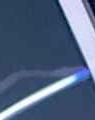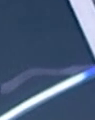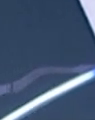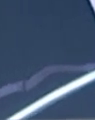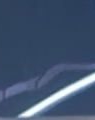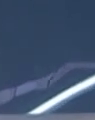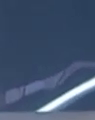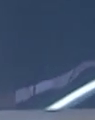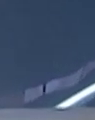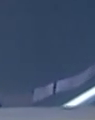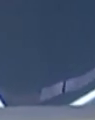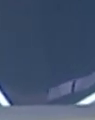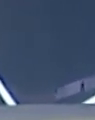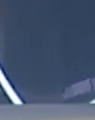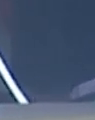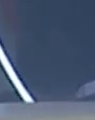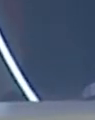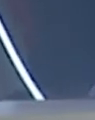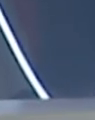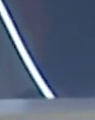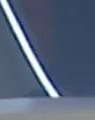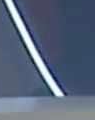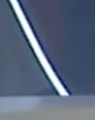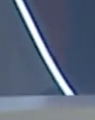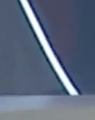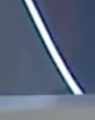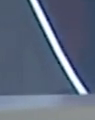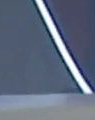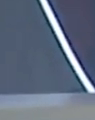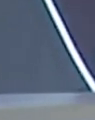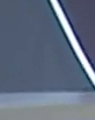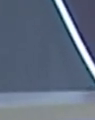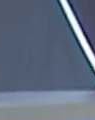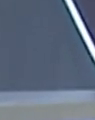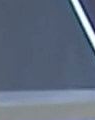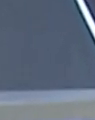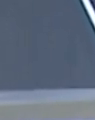үшін YouTube-тағы арнамызға тіркеліңіз. Лүпіл қойып, қоңырауды басыңыз.